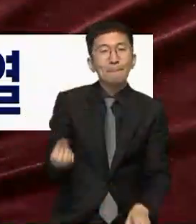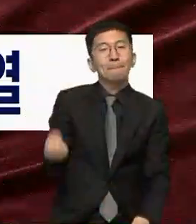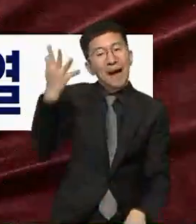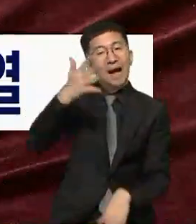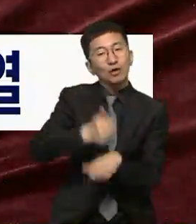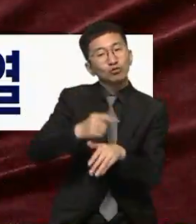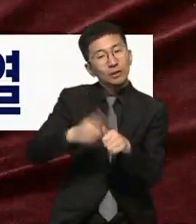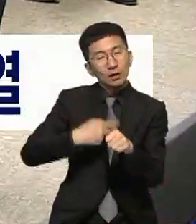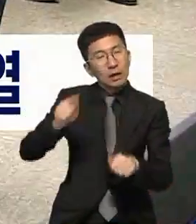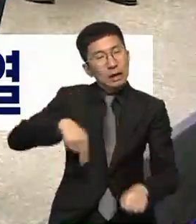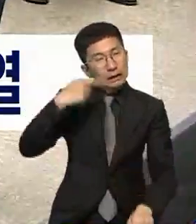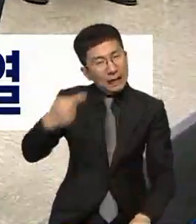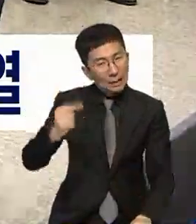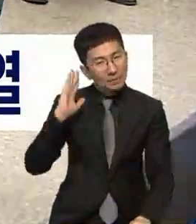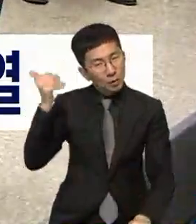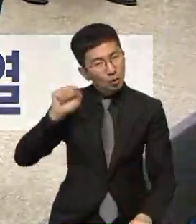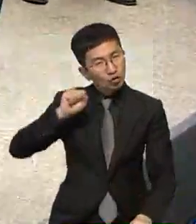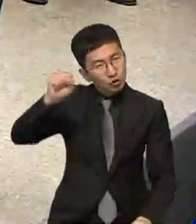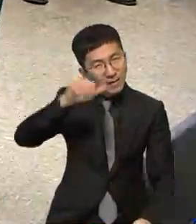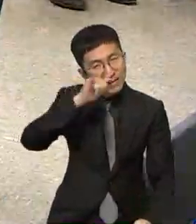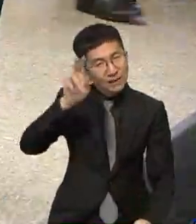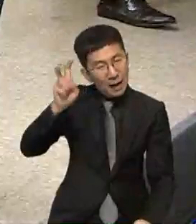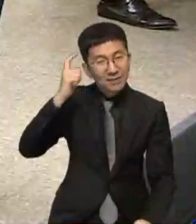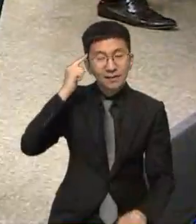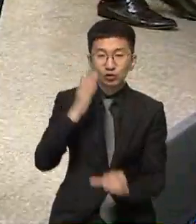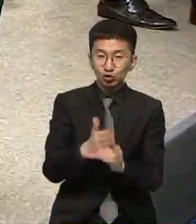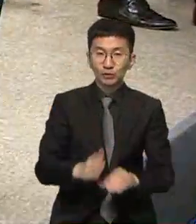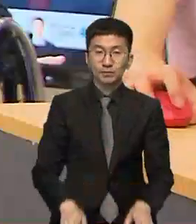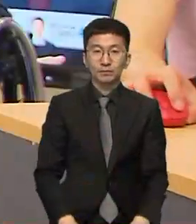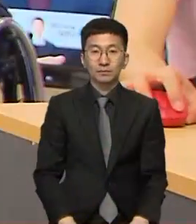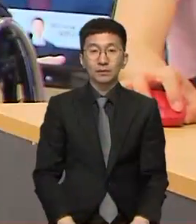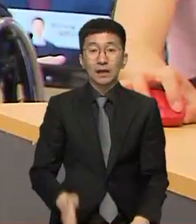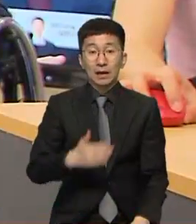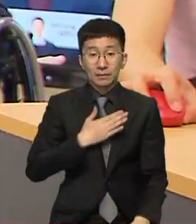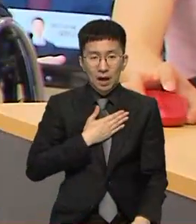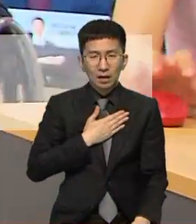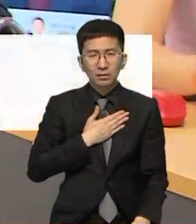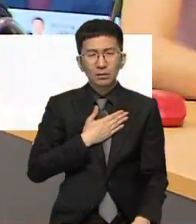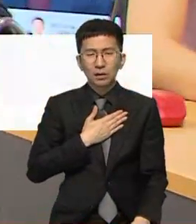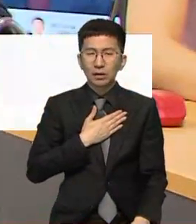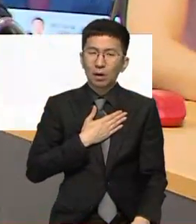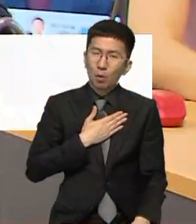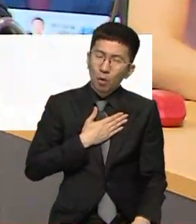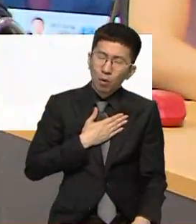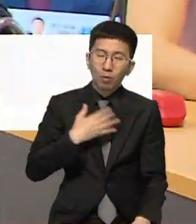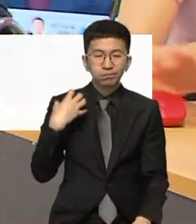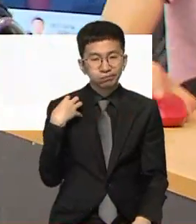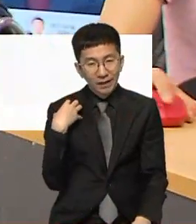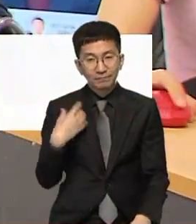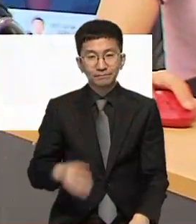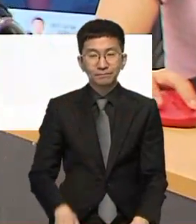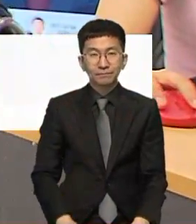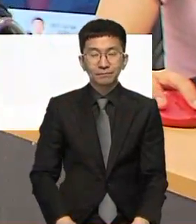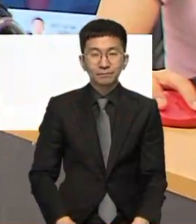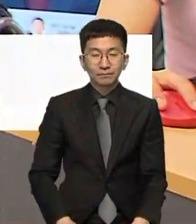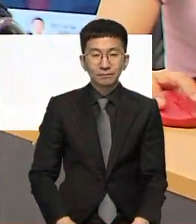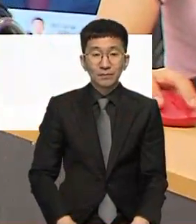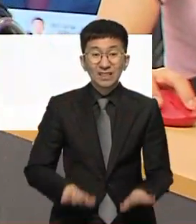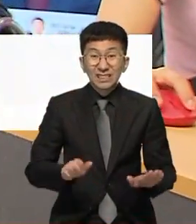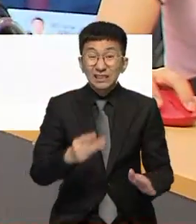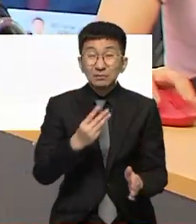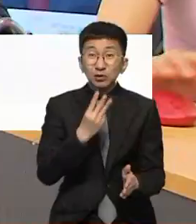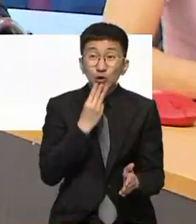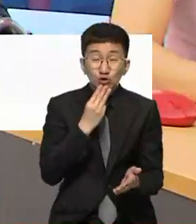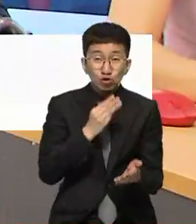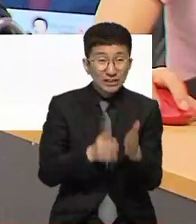차기 대권주자로 올라섰다는 평가가 나옵니다. 저한테는 굉장히 사치스럽게 느껴지고요. 지금 산적한 서울시의